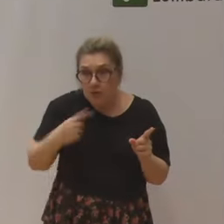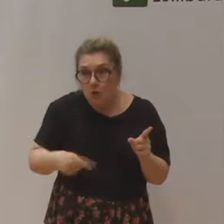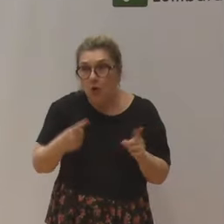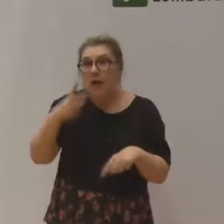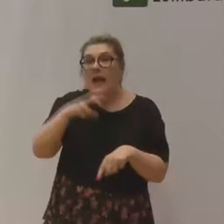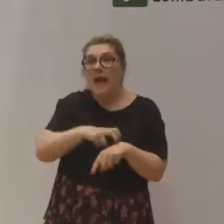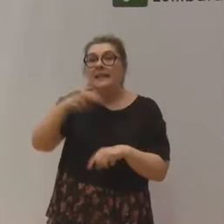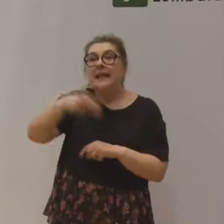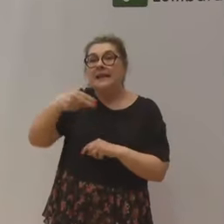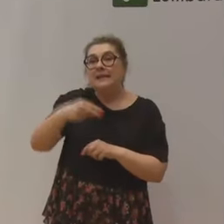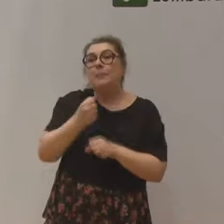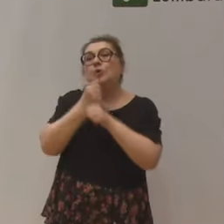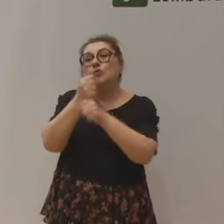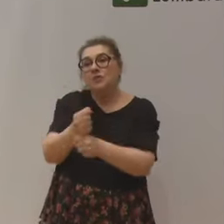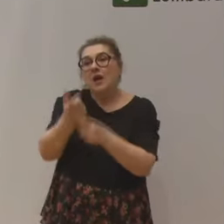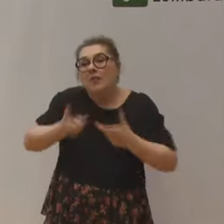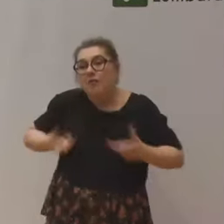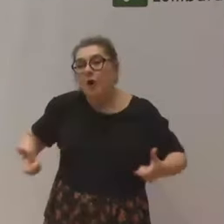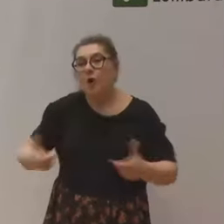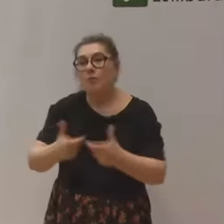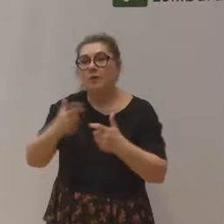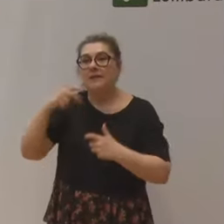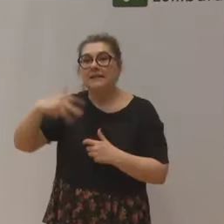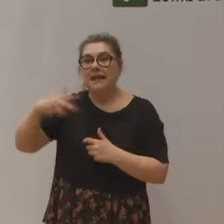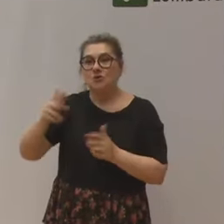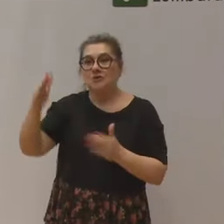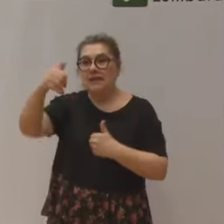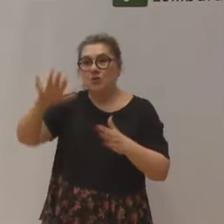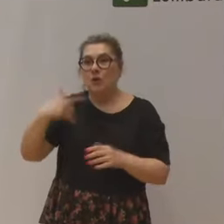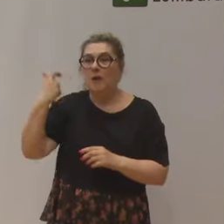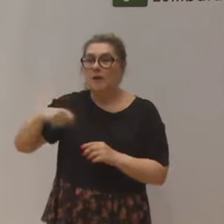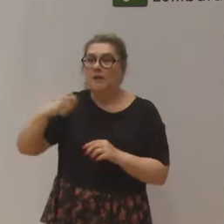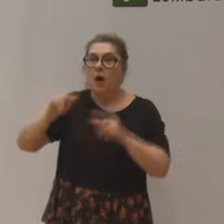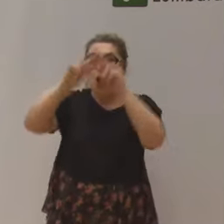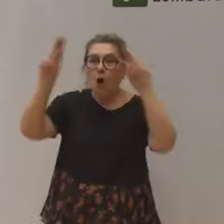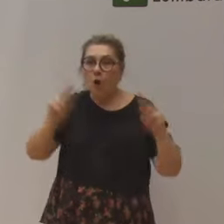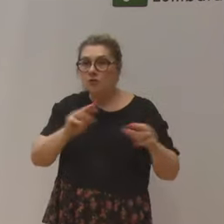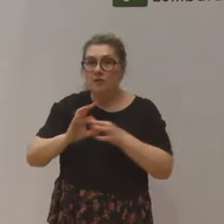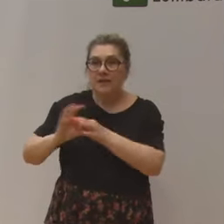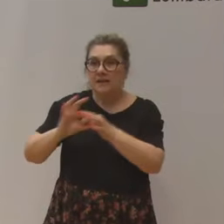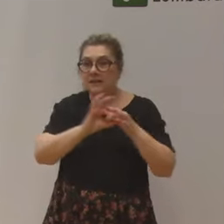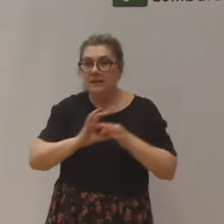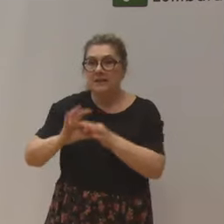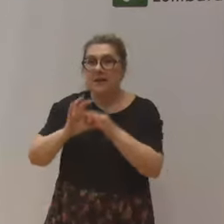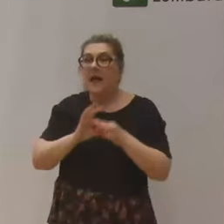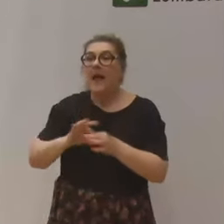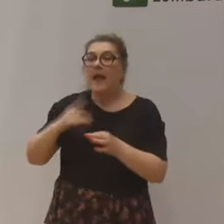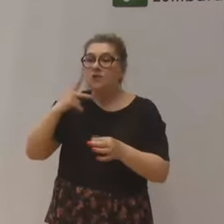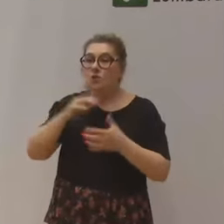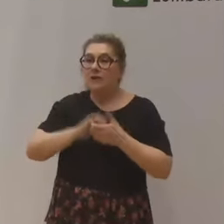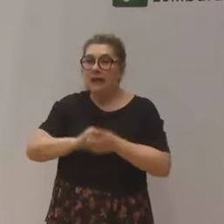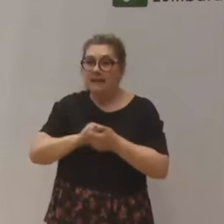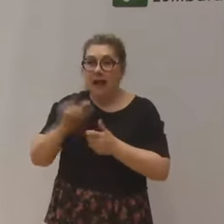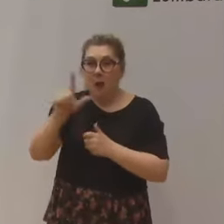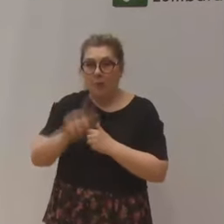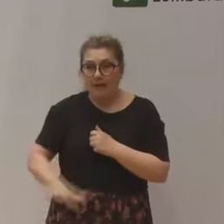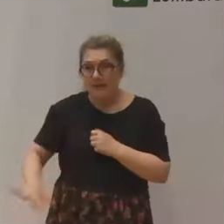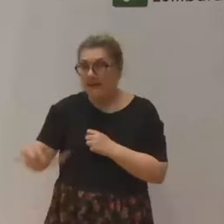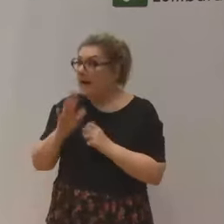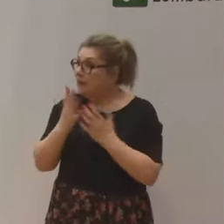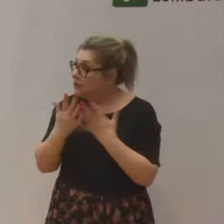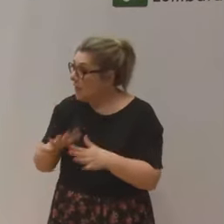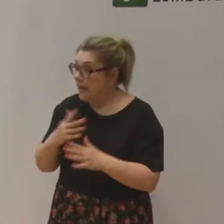Valeria Negrini, portavoce del Forum del Terzo Settore Lombardia e presidente di Confcooperative Federsolidarietà Lombardia. Magari